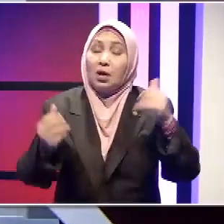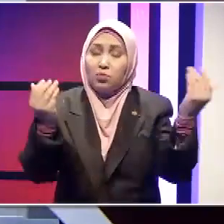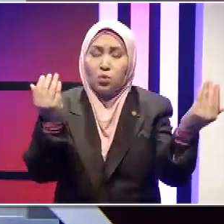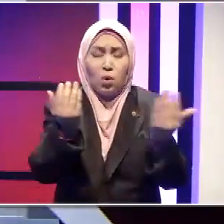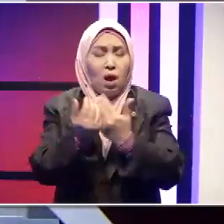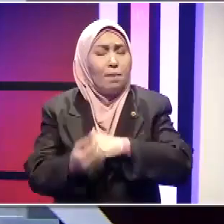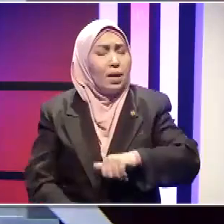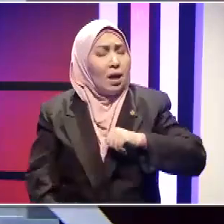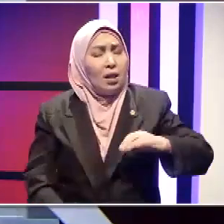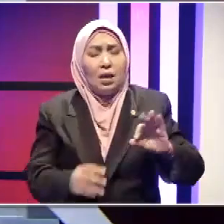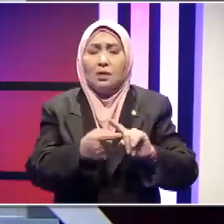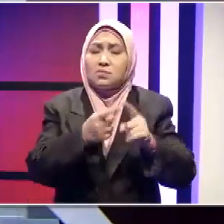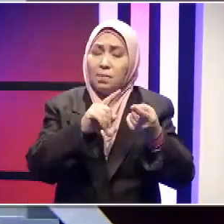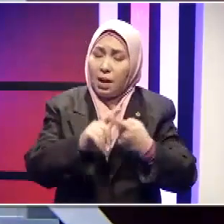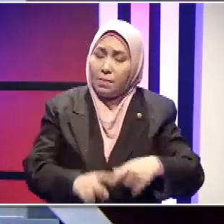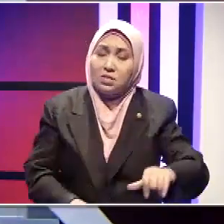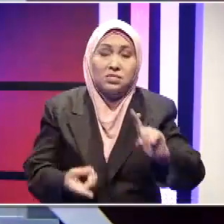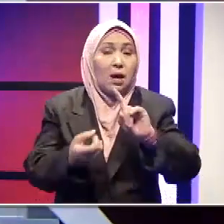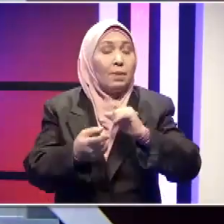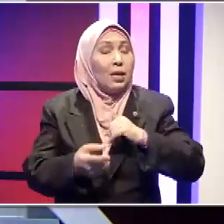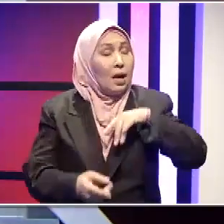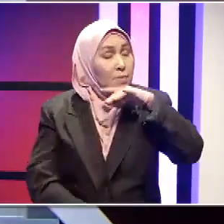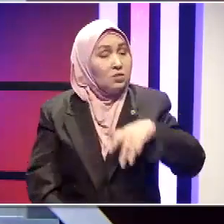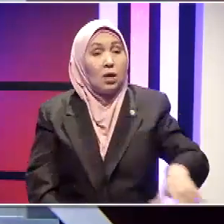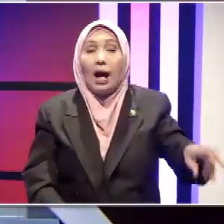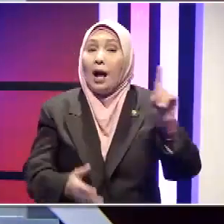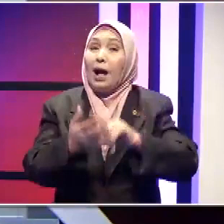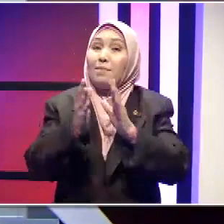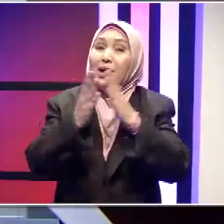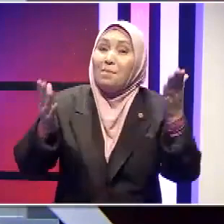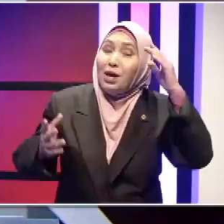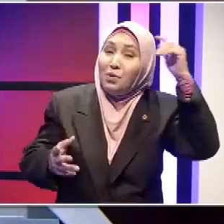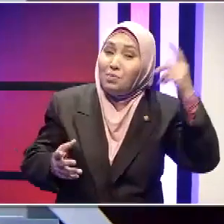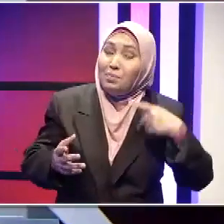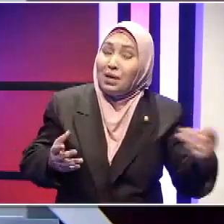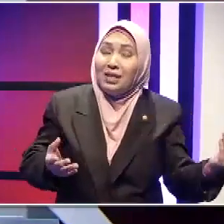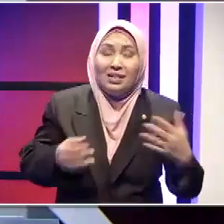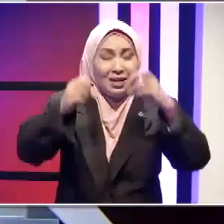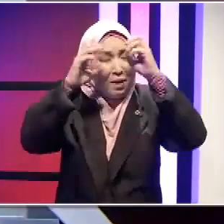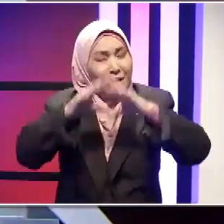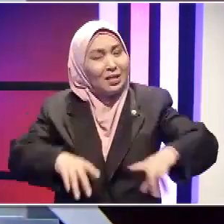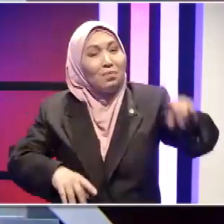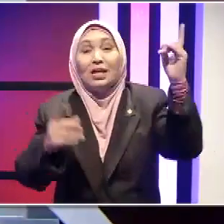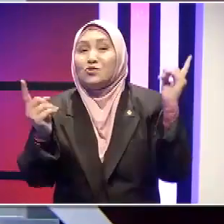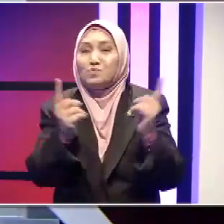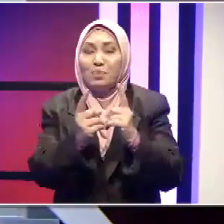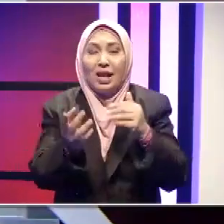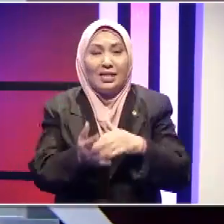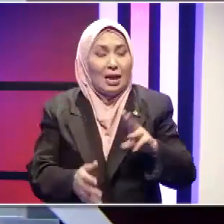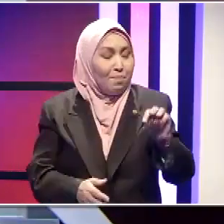sayyidina muhammad wa'ala alihi washohbihi ajma'in Amma bahwa kemampuan yang dirahmati Allah kita bertemu dalam